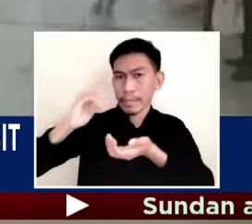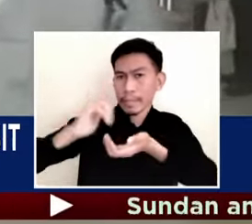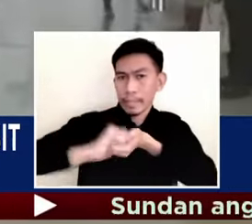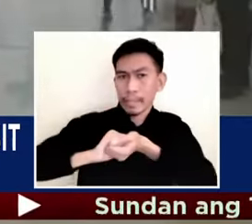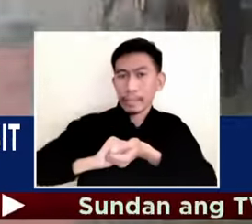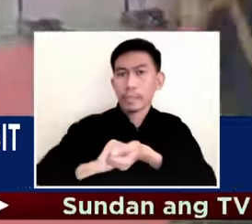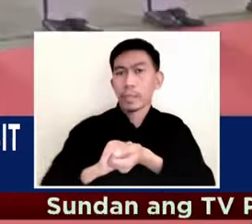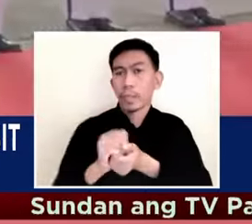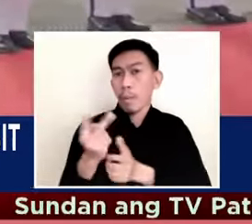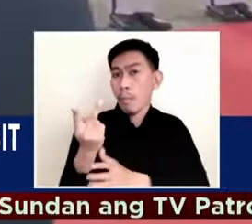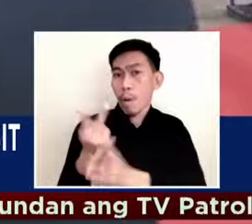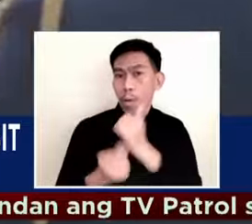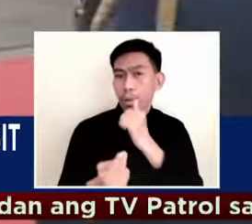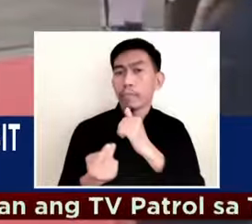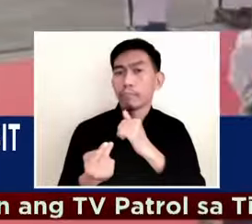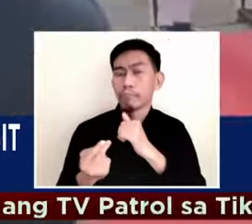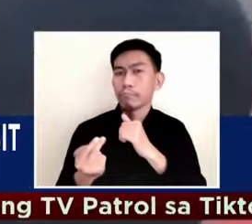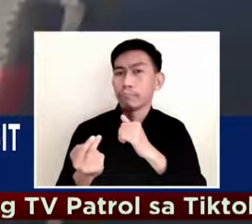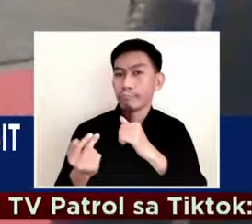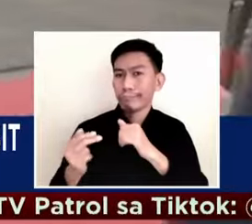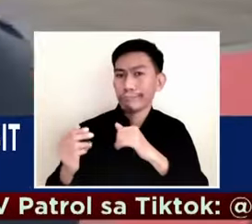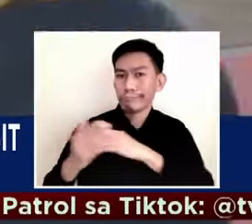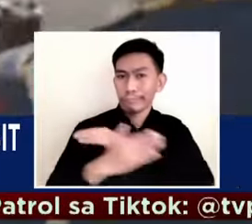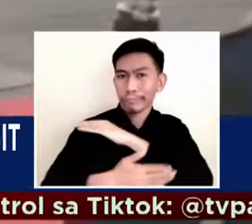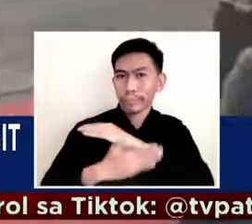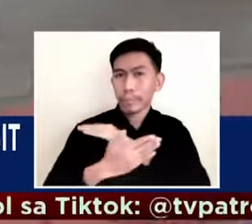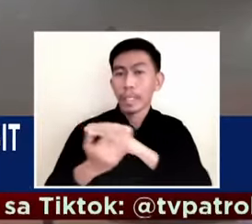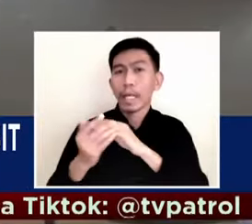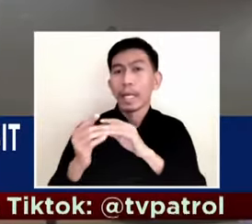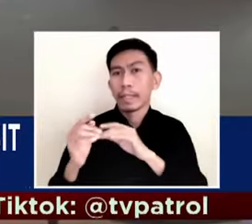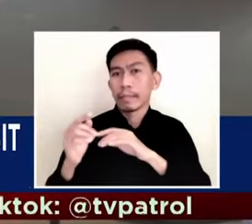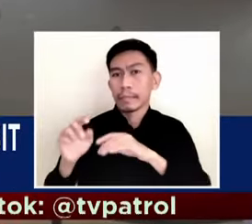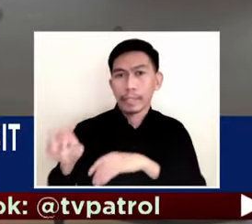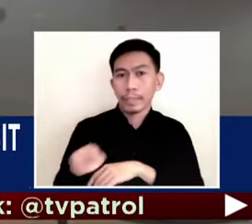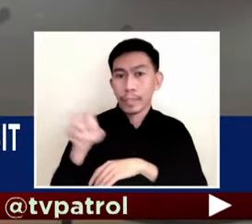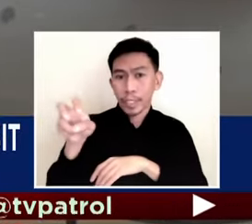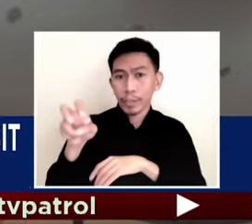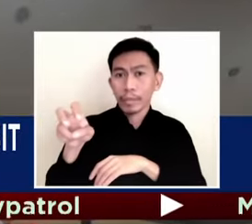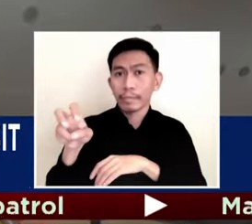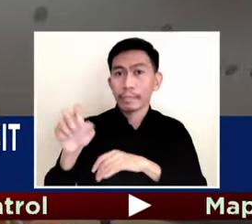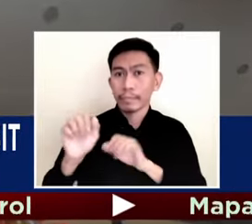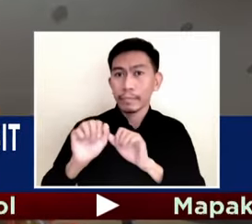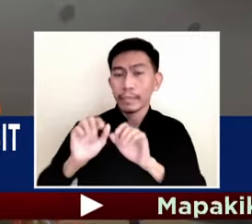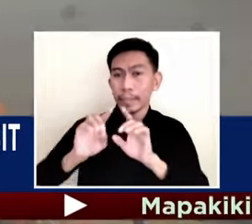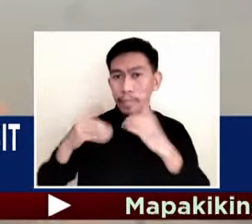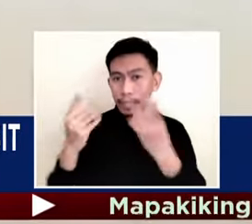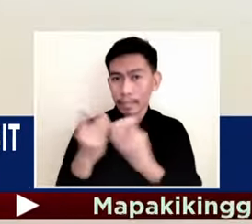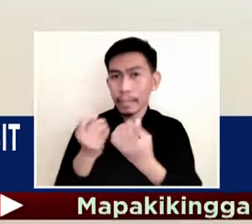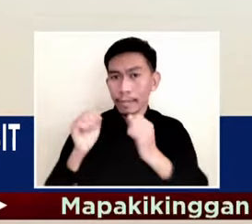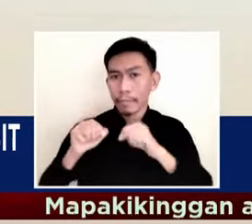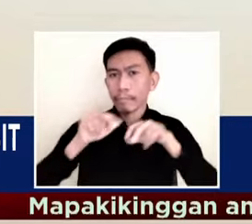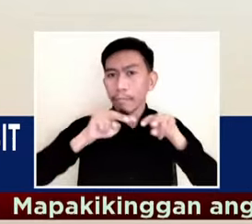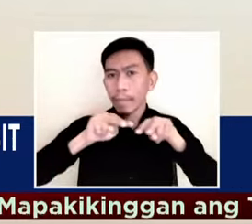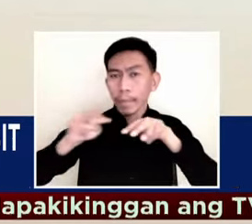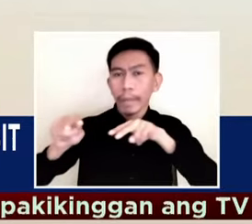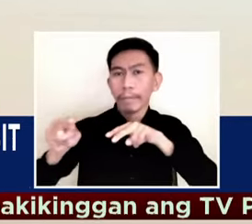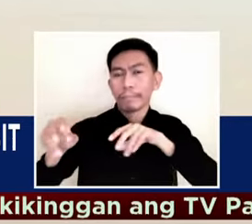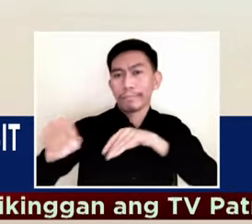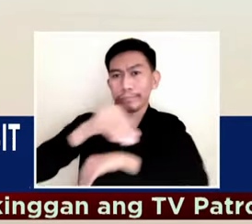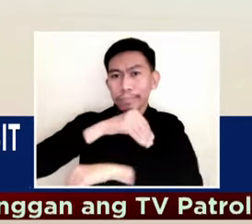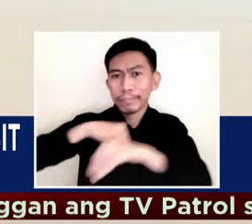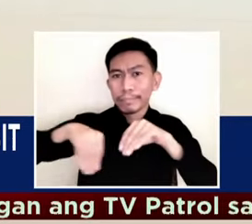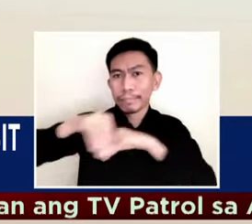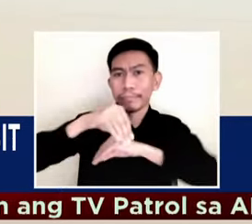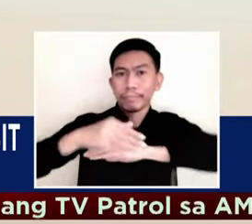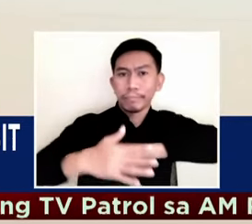dalawang gobyerno ang lalagda dito na layong gabayan ang maritime trade at paglalayag ng commercial vessels ng Pilipinas at ng